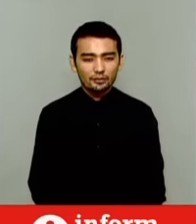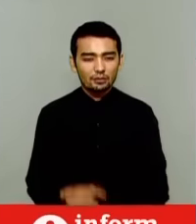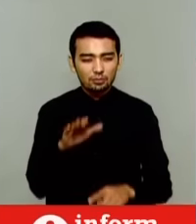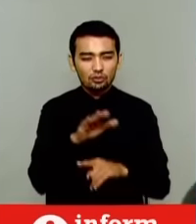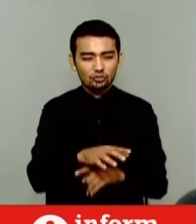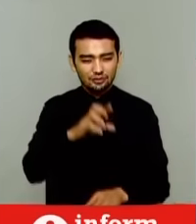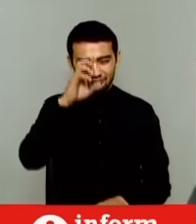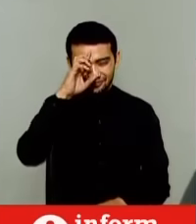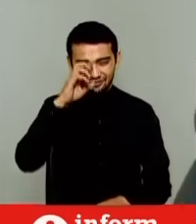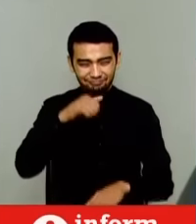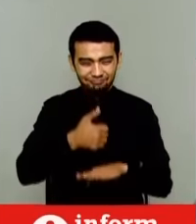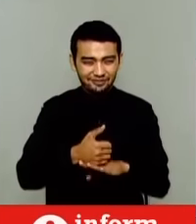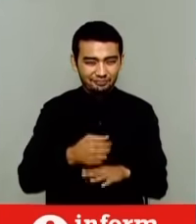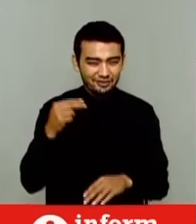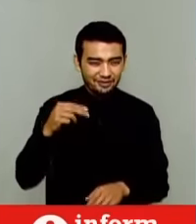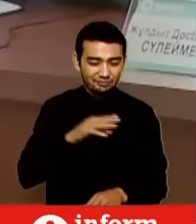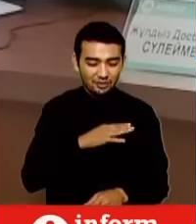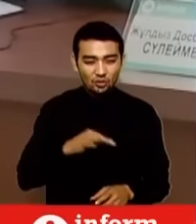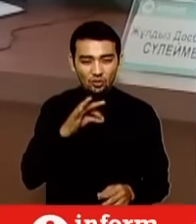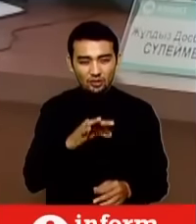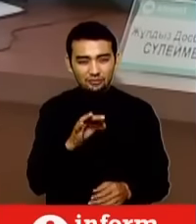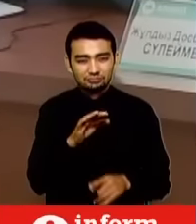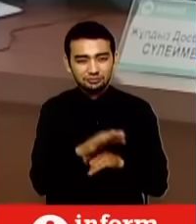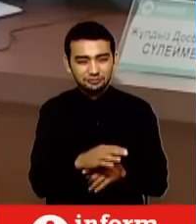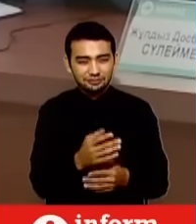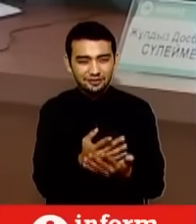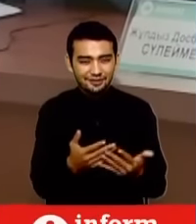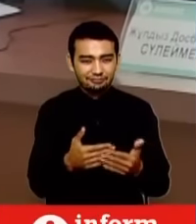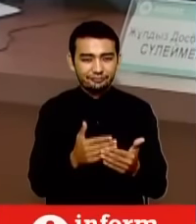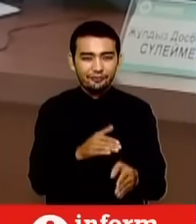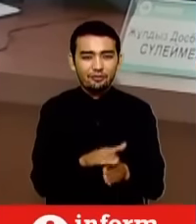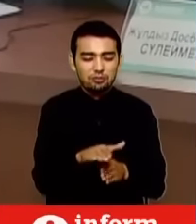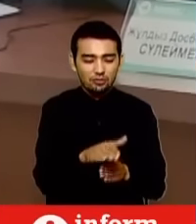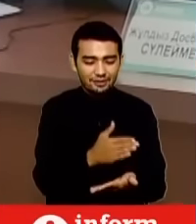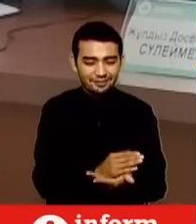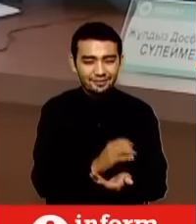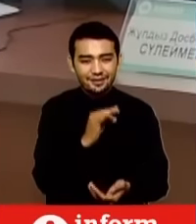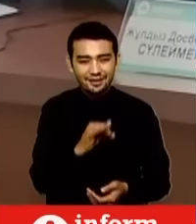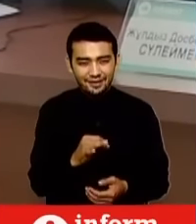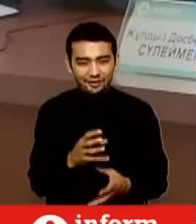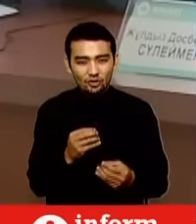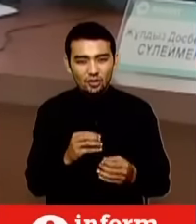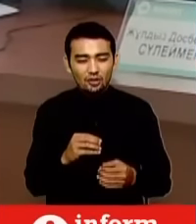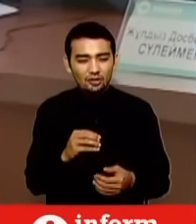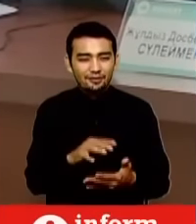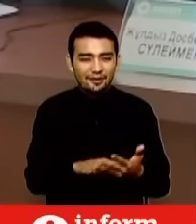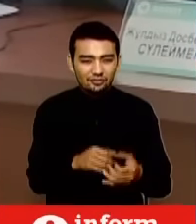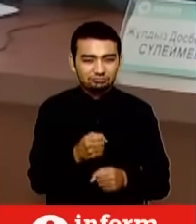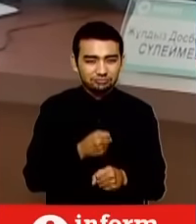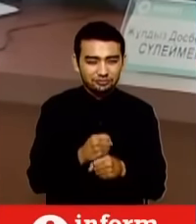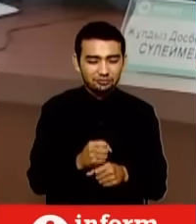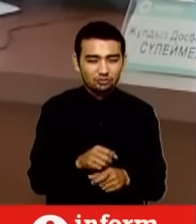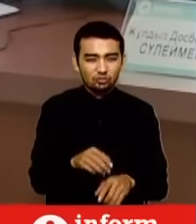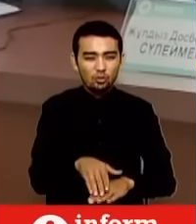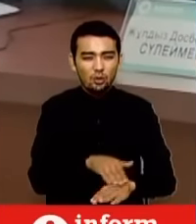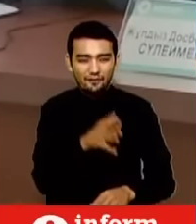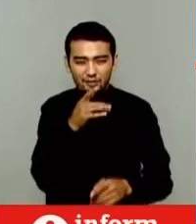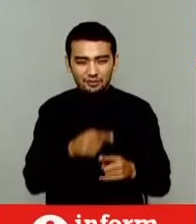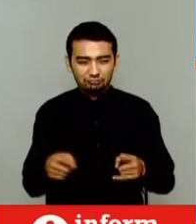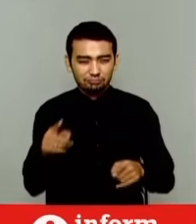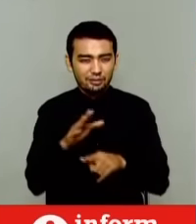Поручения главы государства, озвученные в предыдущих посланиях, в целом выполнены. Продолжается реализация долгосрочных поручений. Проведена